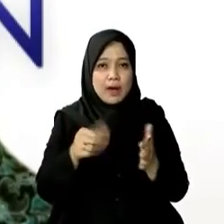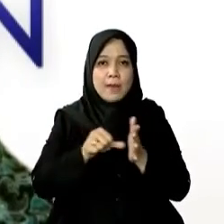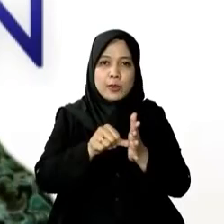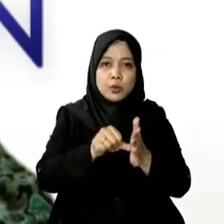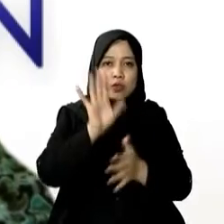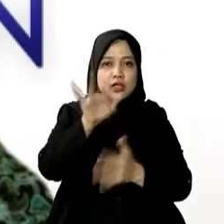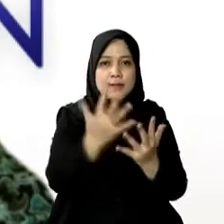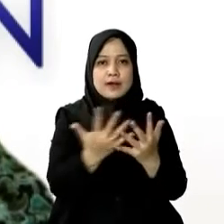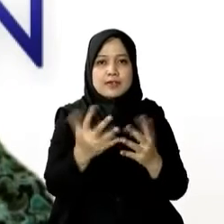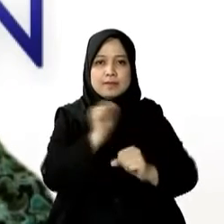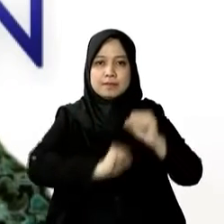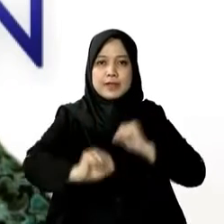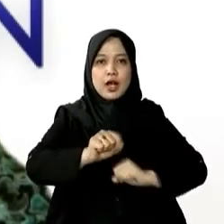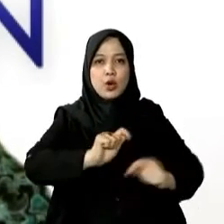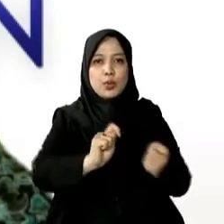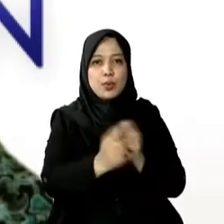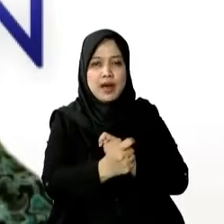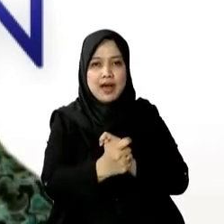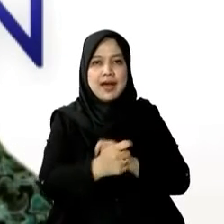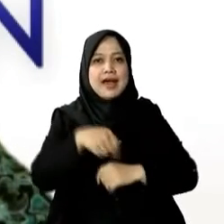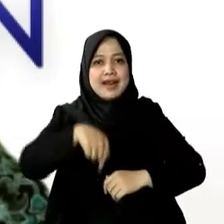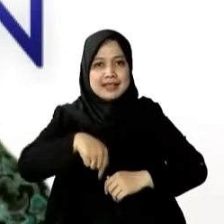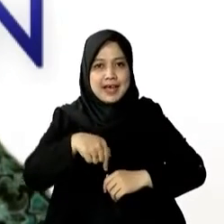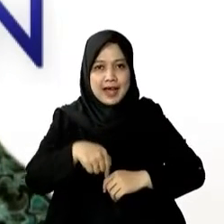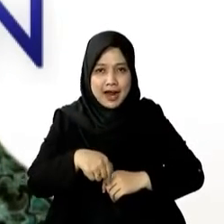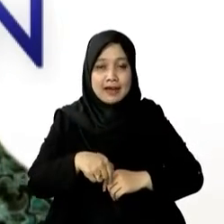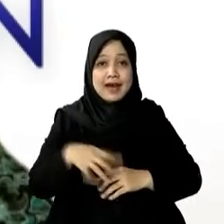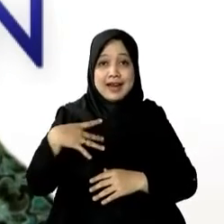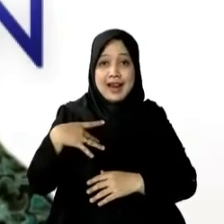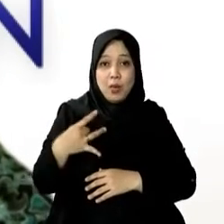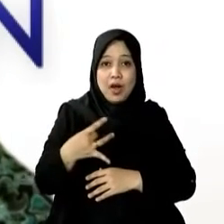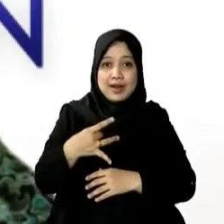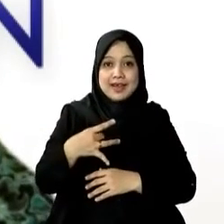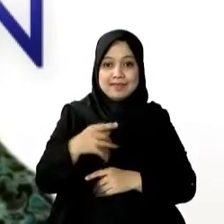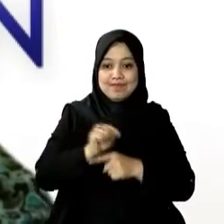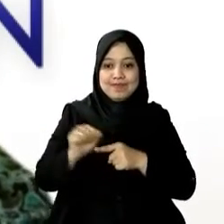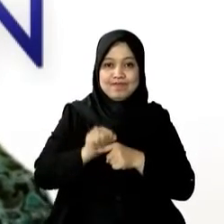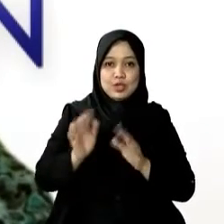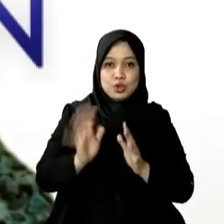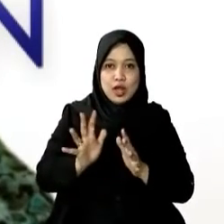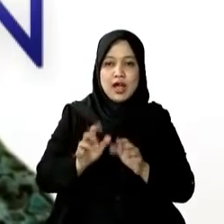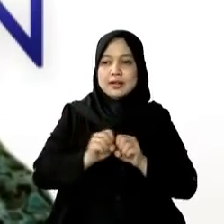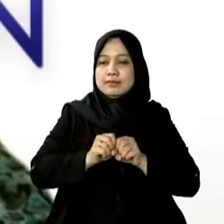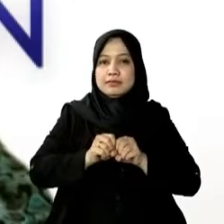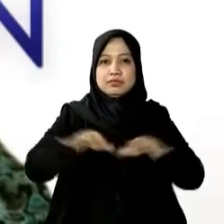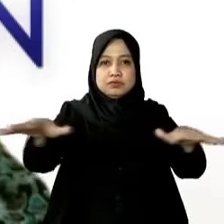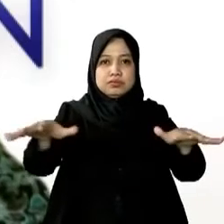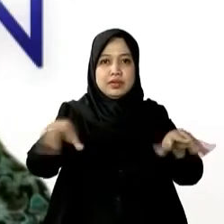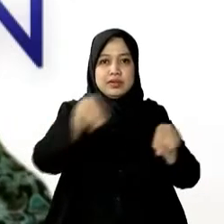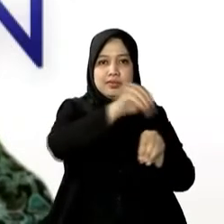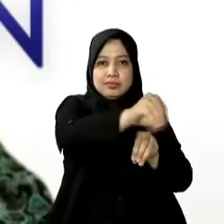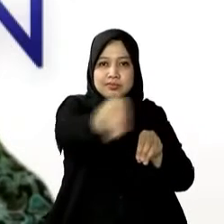sekarang ini kita sedang berusaha untuk menyebarkan perut relawan kesgimul 3000 orang itu titik-titik